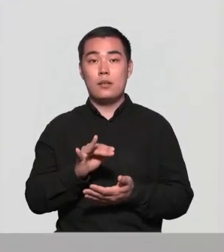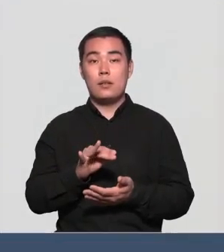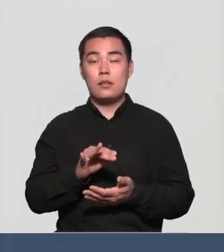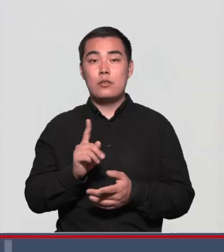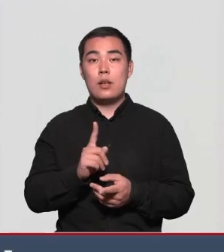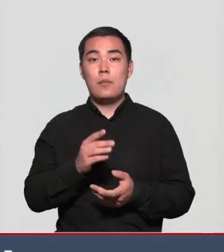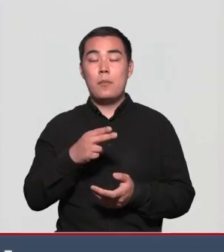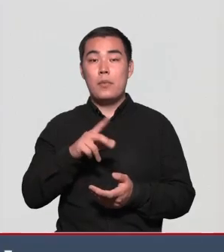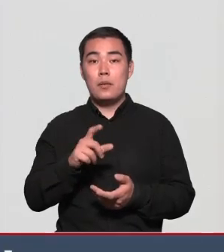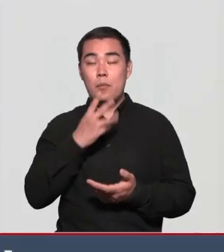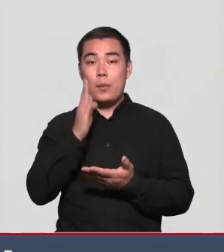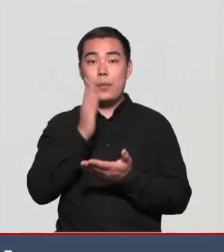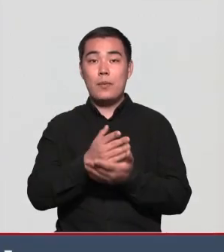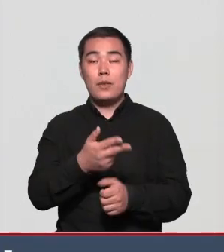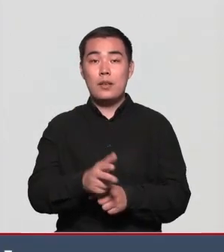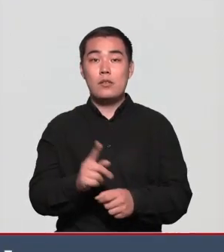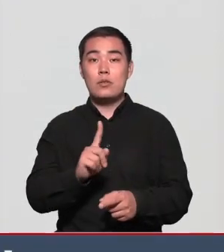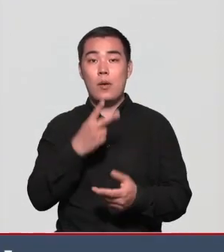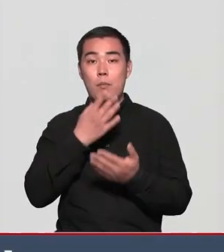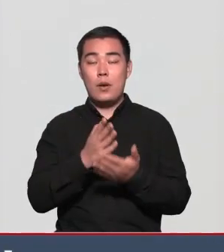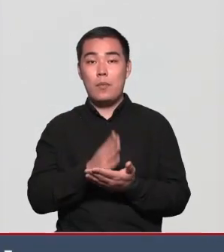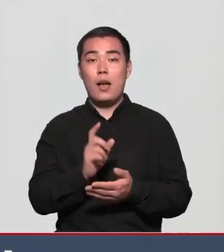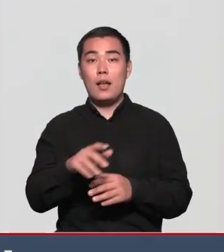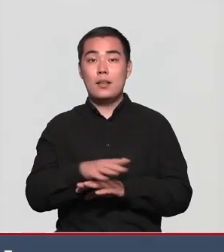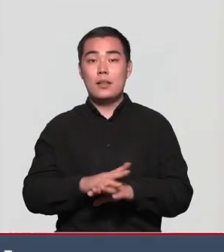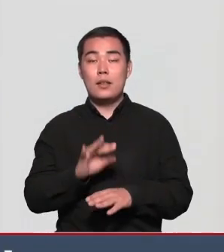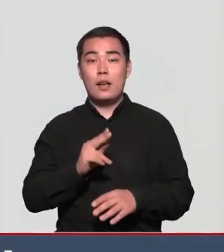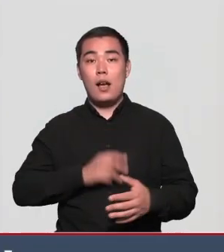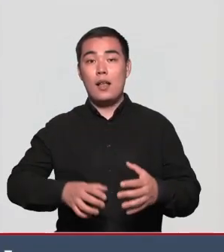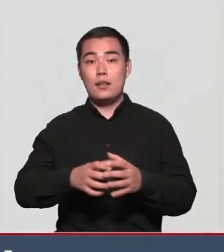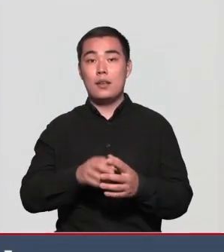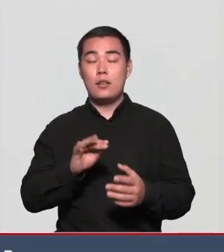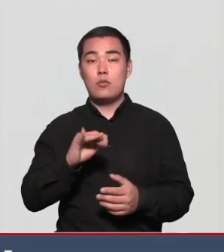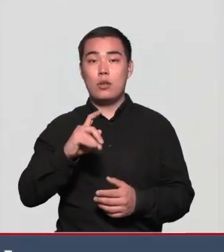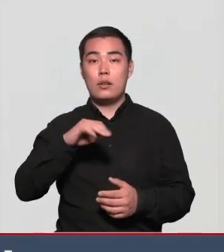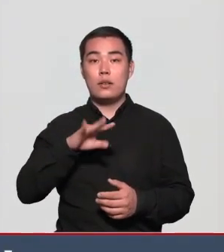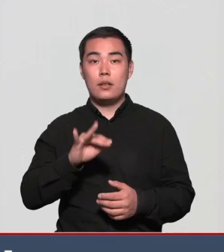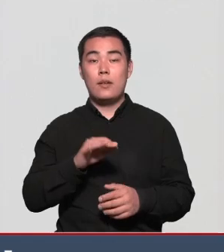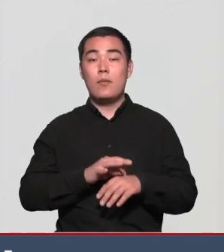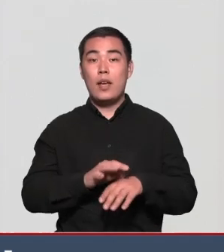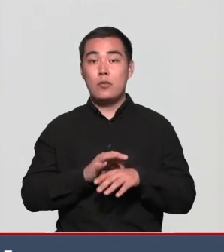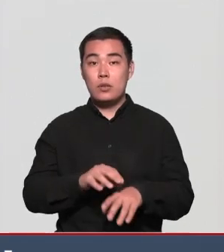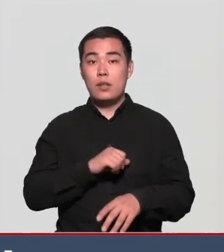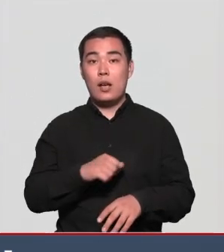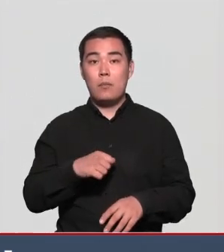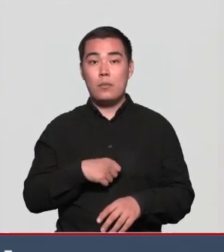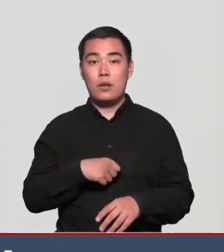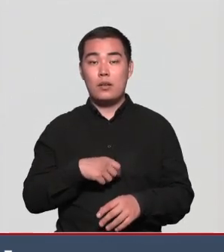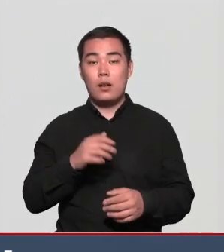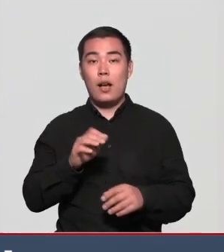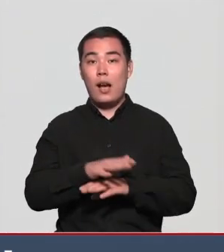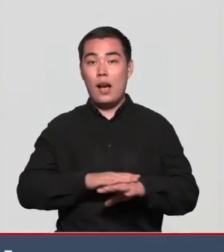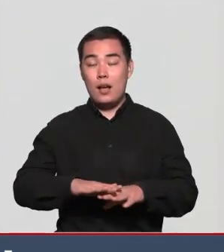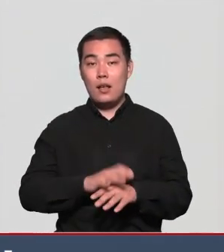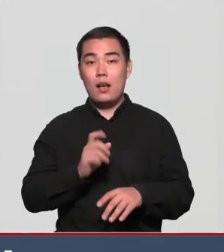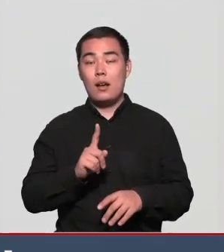тікелей эфир арқылы кері байланысын алып жүрміз. Біздің тұлғалар, біздің әріптестер, біздің журналистер мен біздің жүргізушілер халыққа,